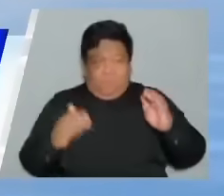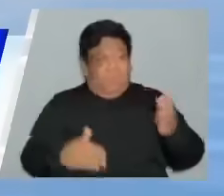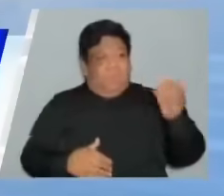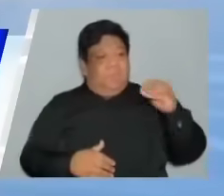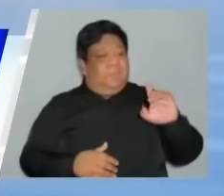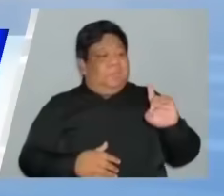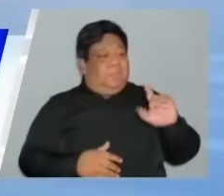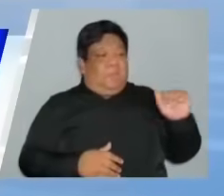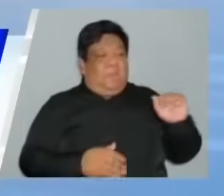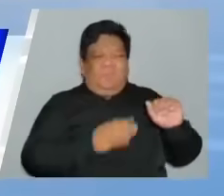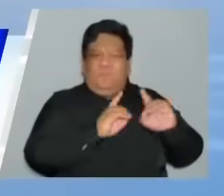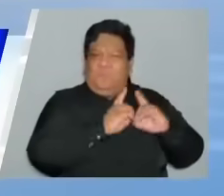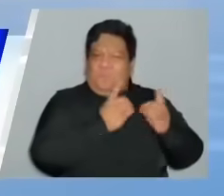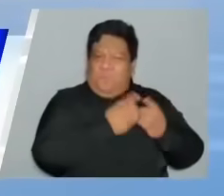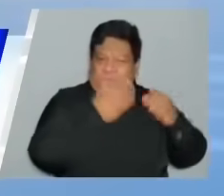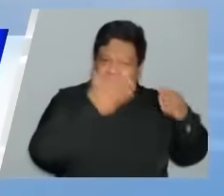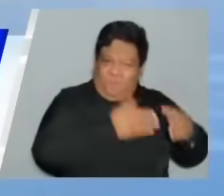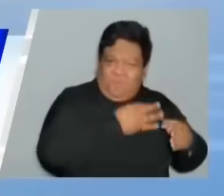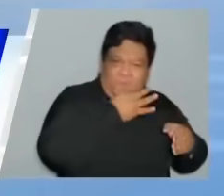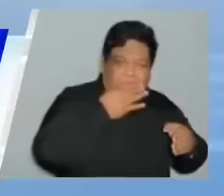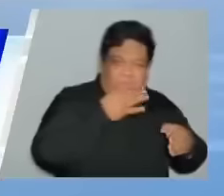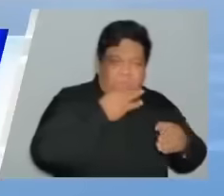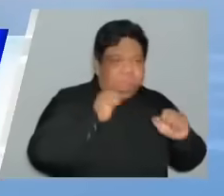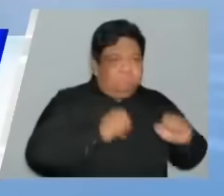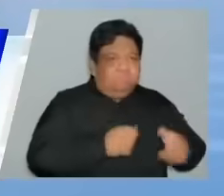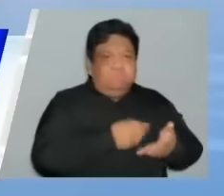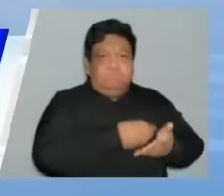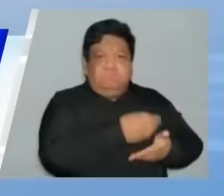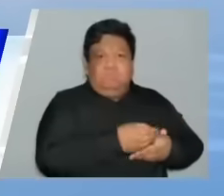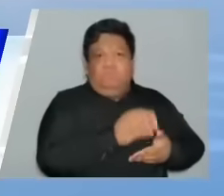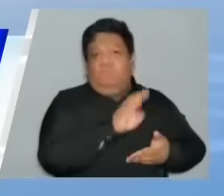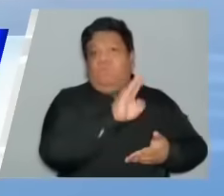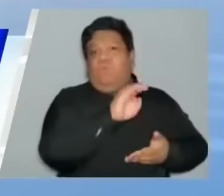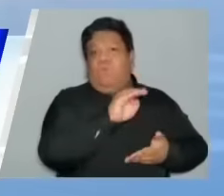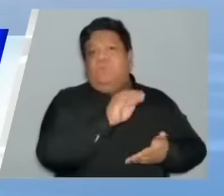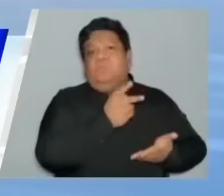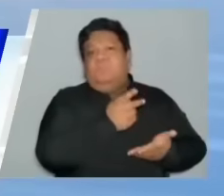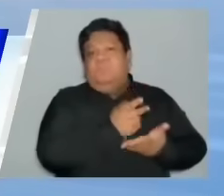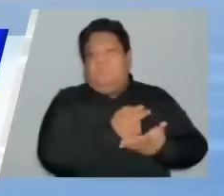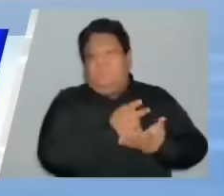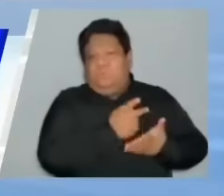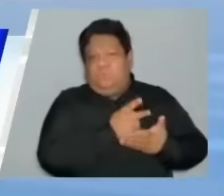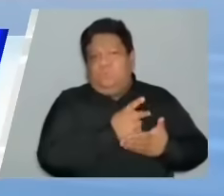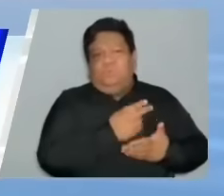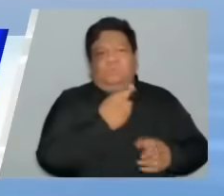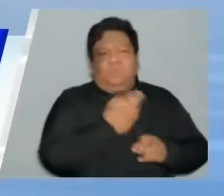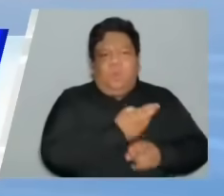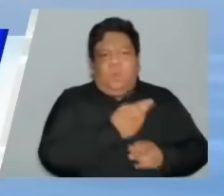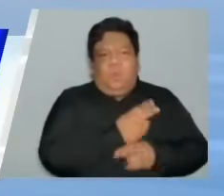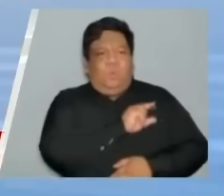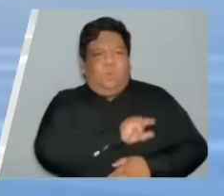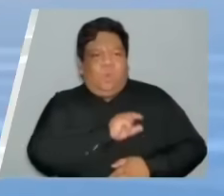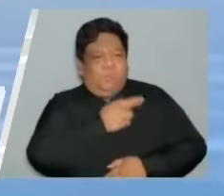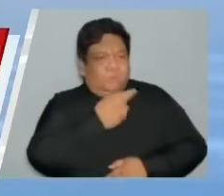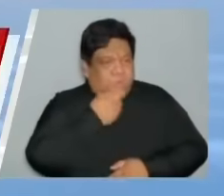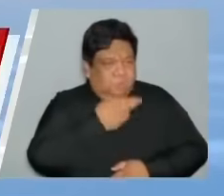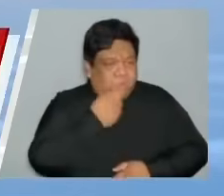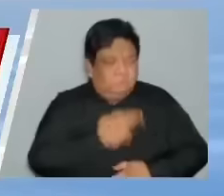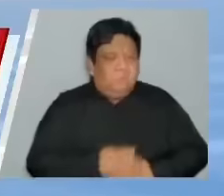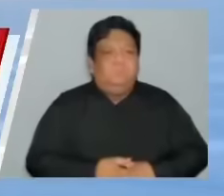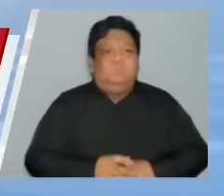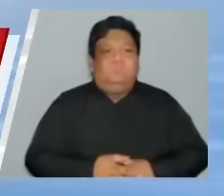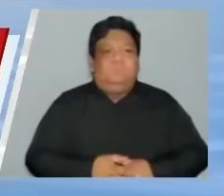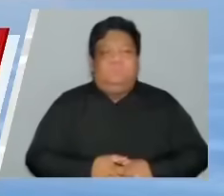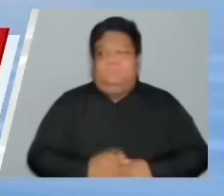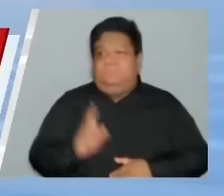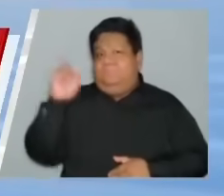Abril, may mabibili ng 48 pesos kada kilo na regular at well-milled rice. Simula pa noong Enero ay